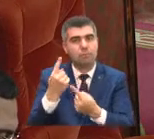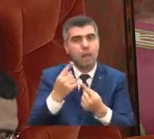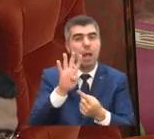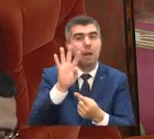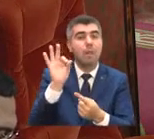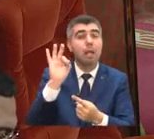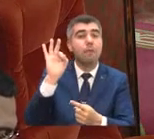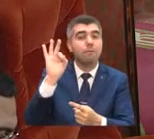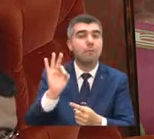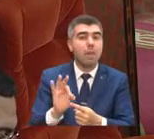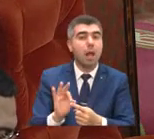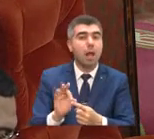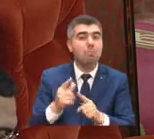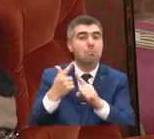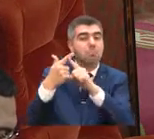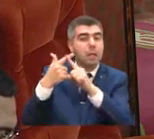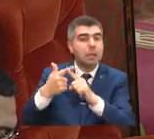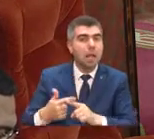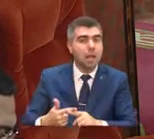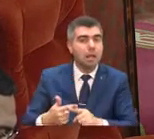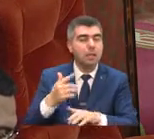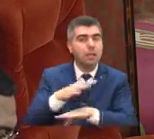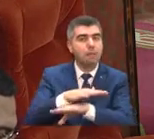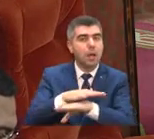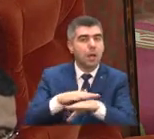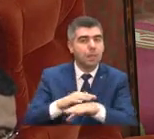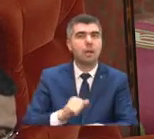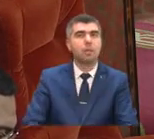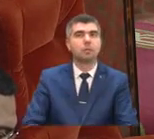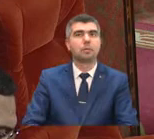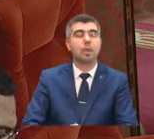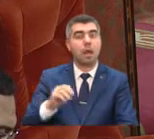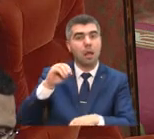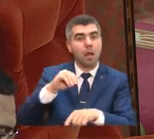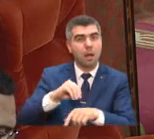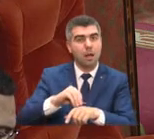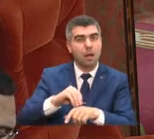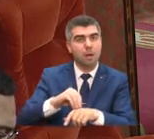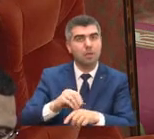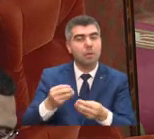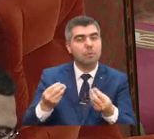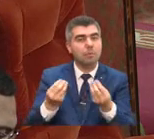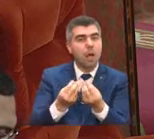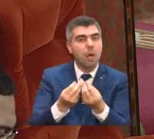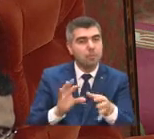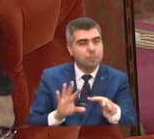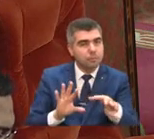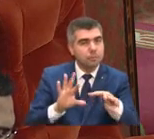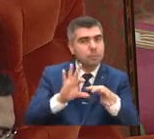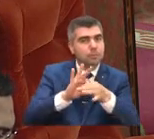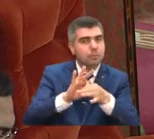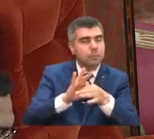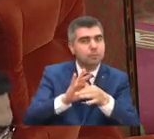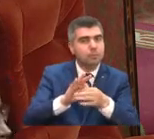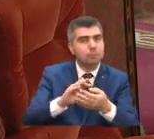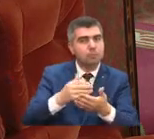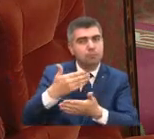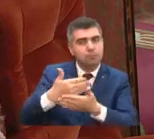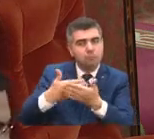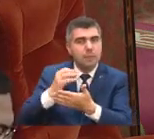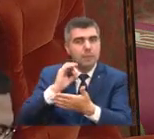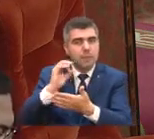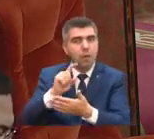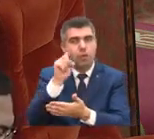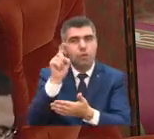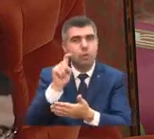من الميزانيات ديال الجهات، وفي نفس الوقت كتدخل في تعاقد مع بعض الجماعات الترابيه من اجل